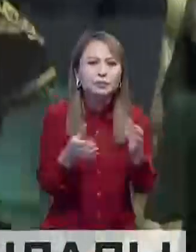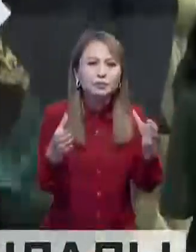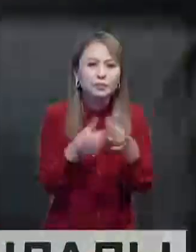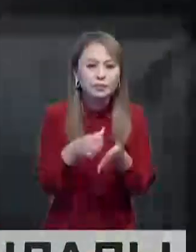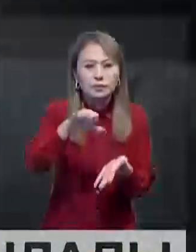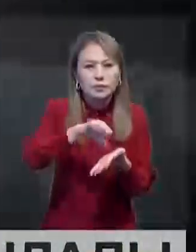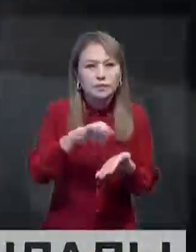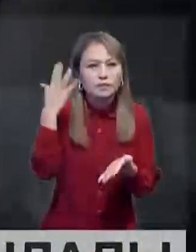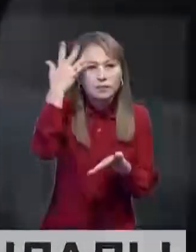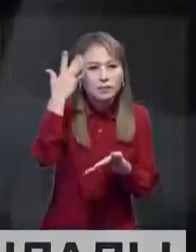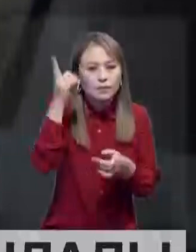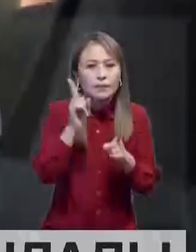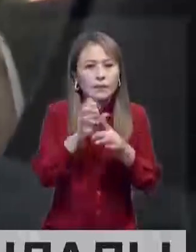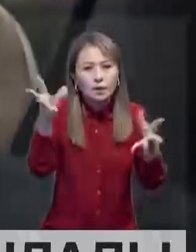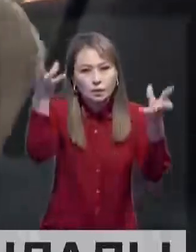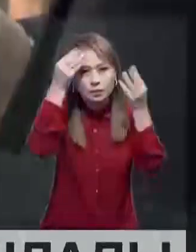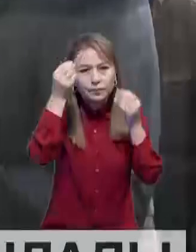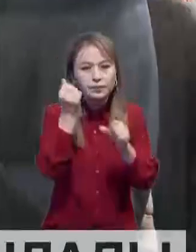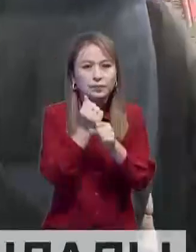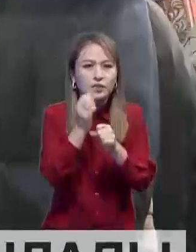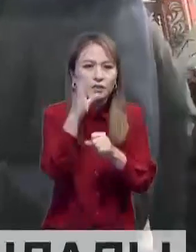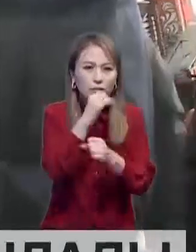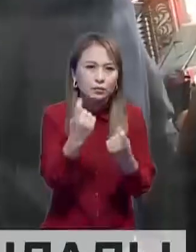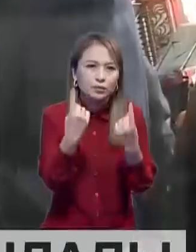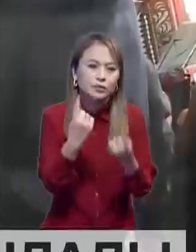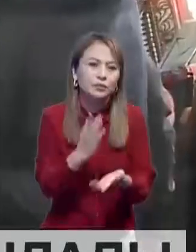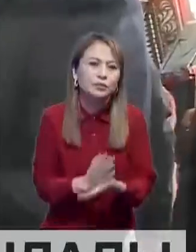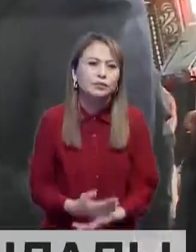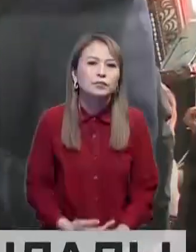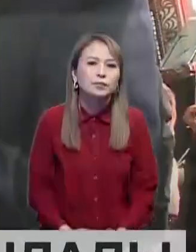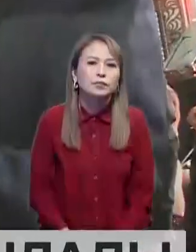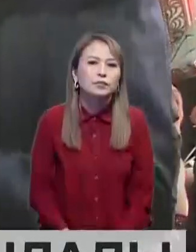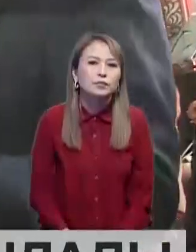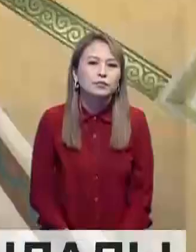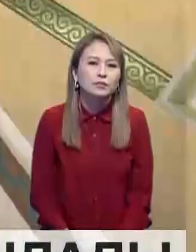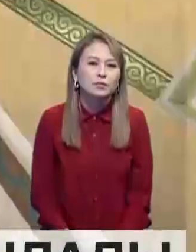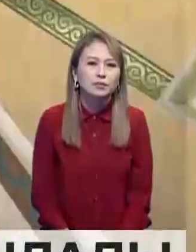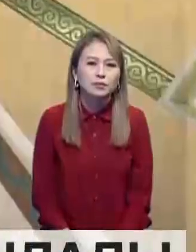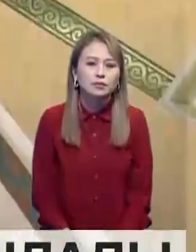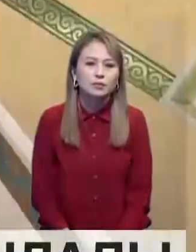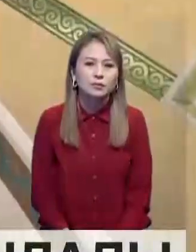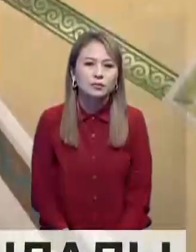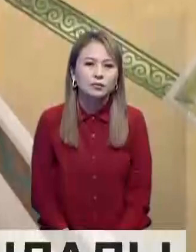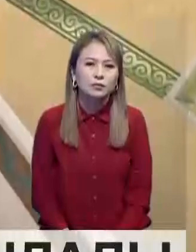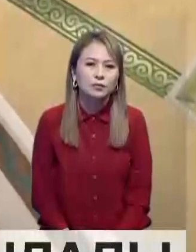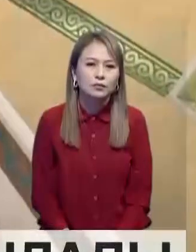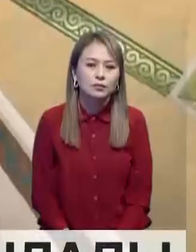Шәкәрімнің, Мағжанның тілін меңгерем дегендерге зор мүмкіндік. Эльмира Ахметова, Дмитрий Пыхтин, Шығыс Қазақстан облысы,